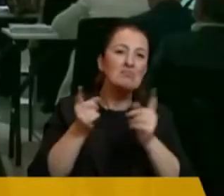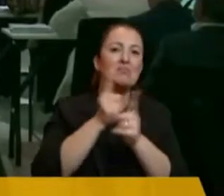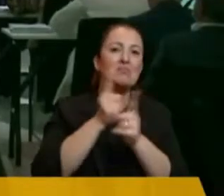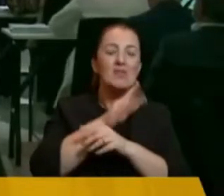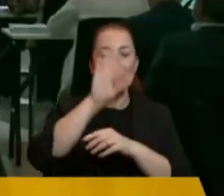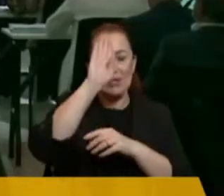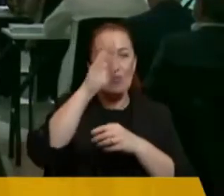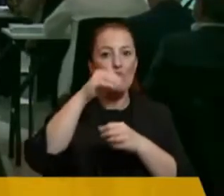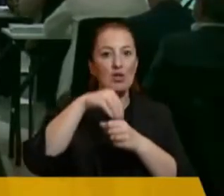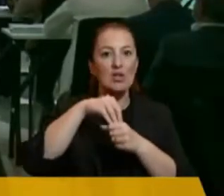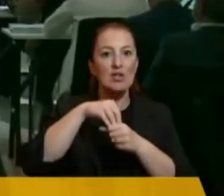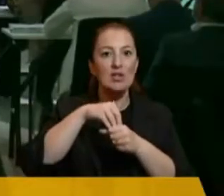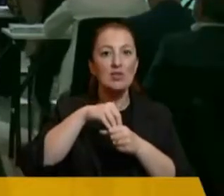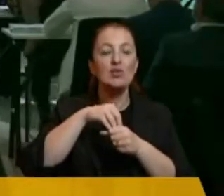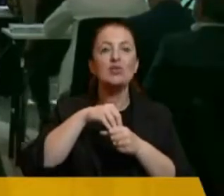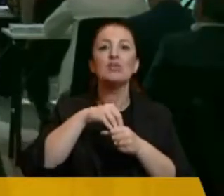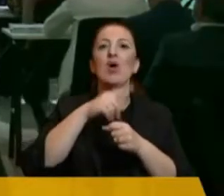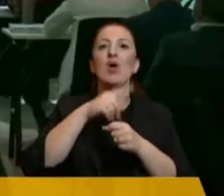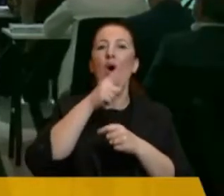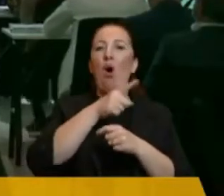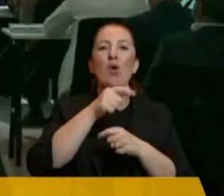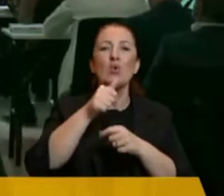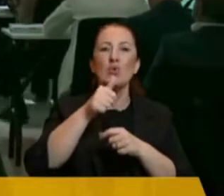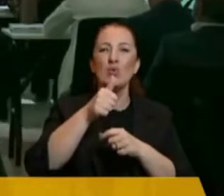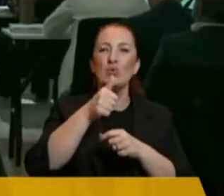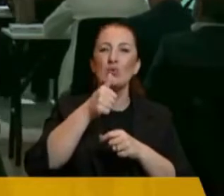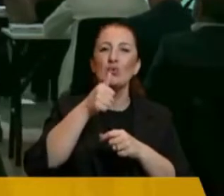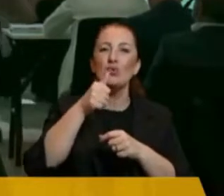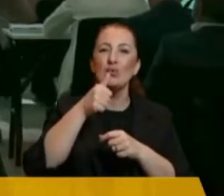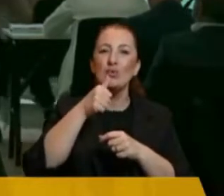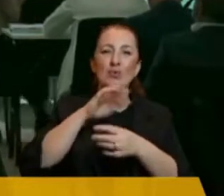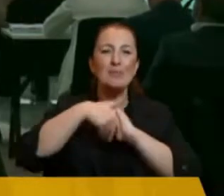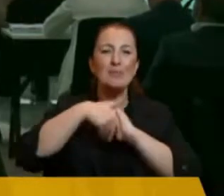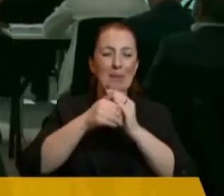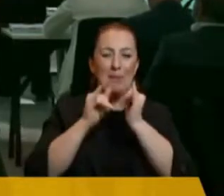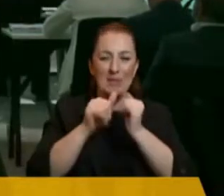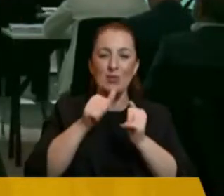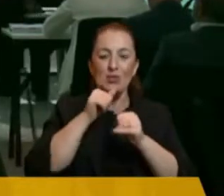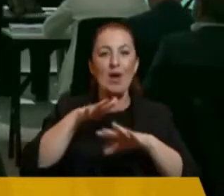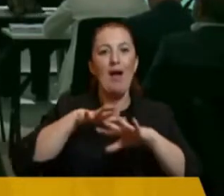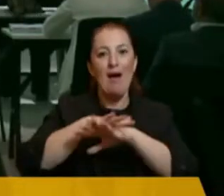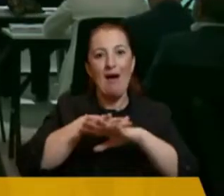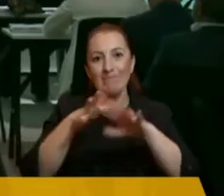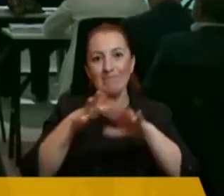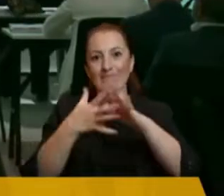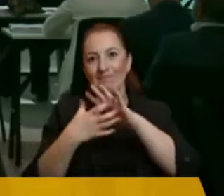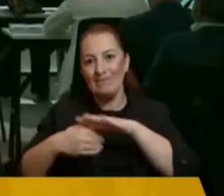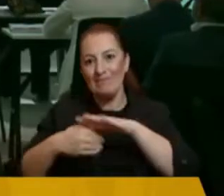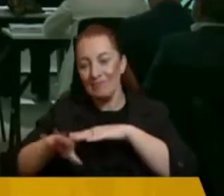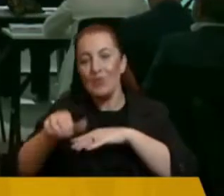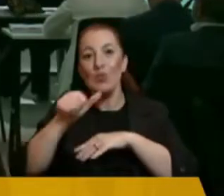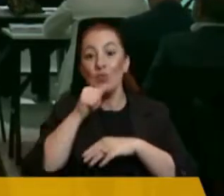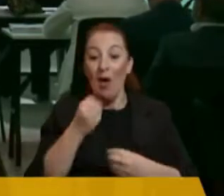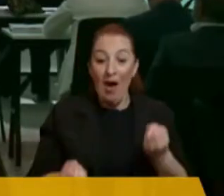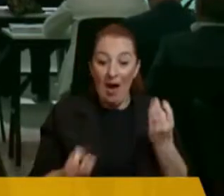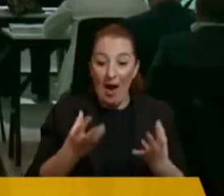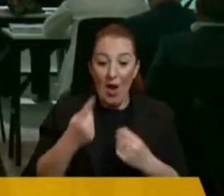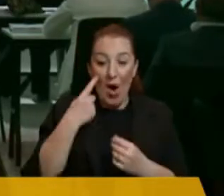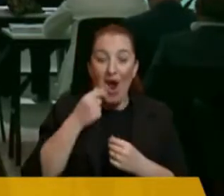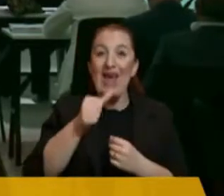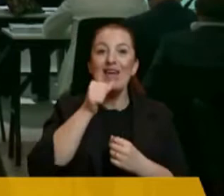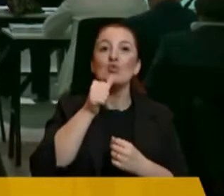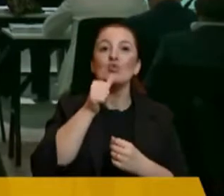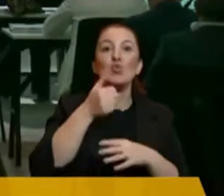için kullanılmış suları toplamak artmakla uzaklaştırmak su kaynaklarına ve içme suyu hazır larını